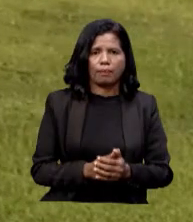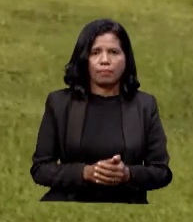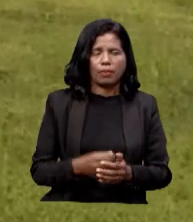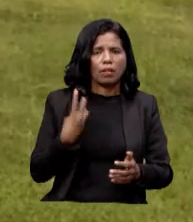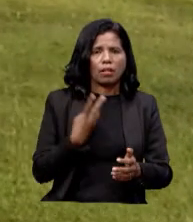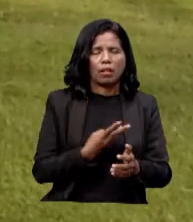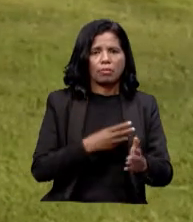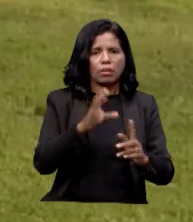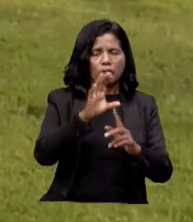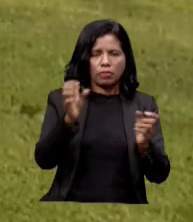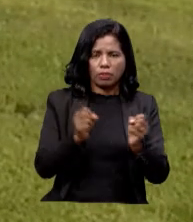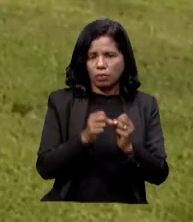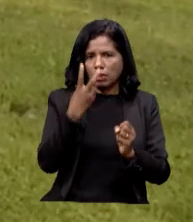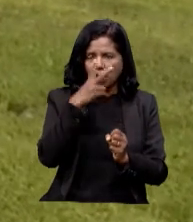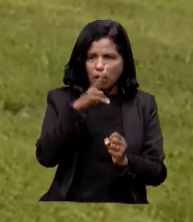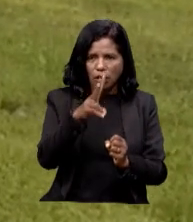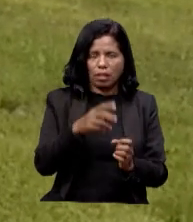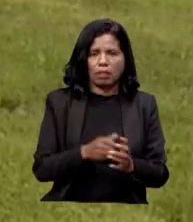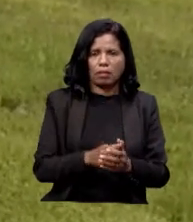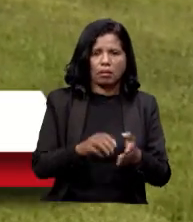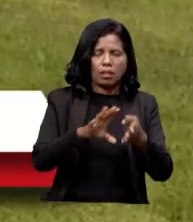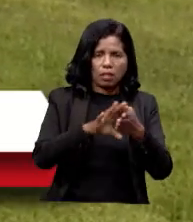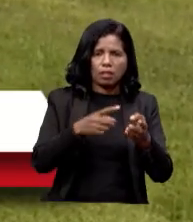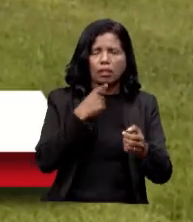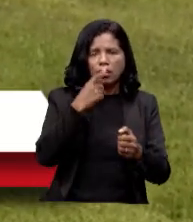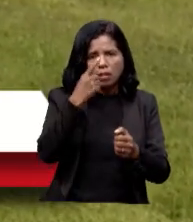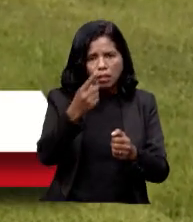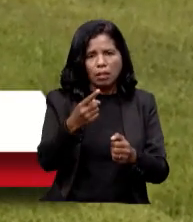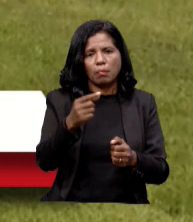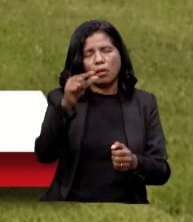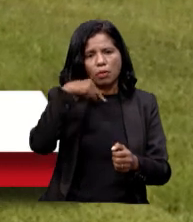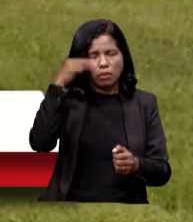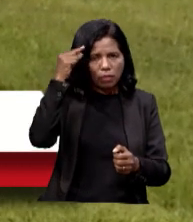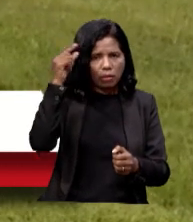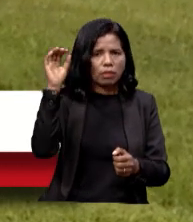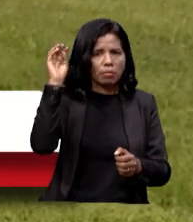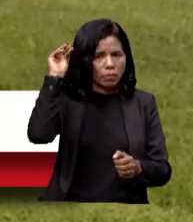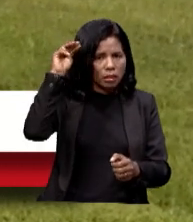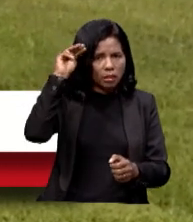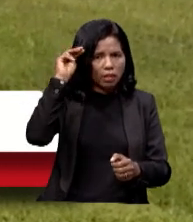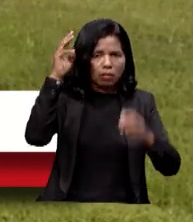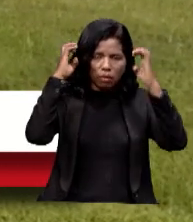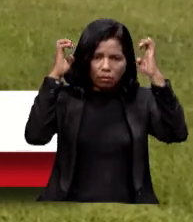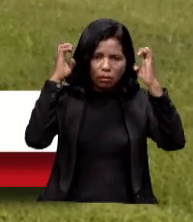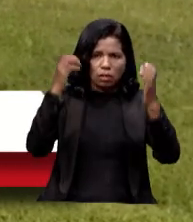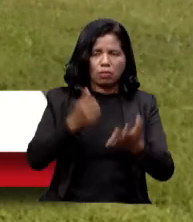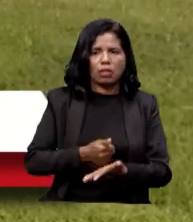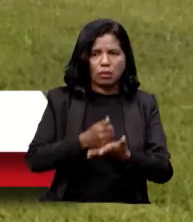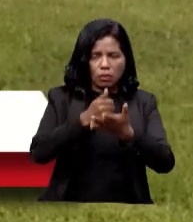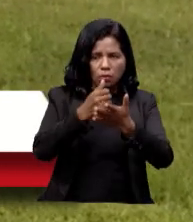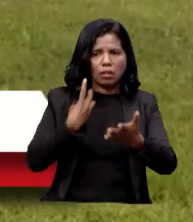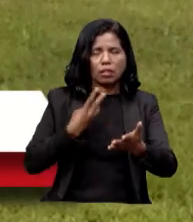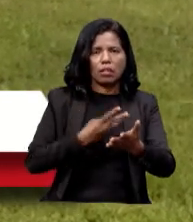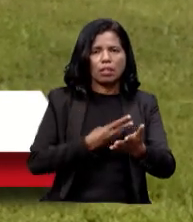hari, akar kata rekomendasi gubernur juga iya ministeru edukasang atau tahu mata mbak itu ni sekolahnya itu ni